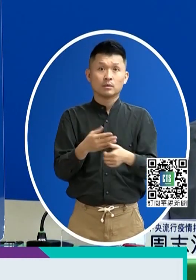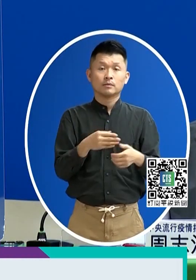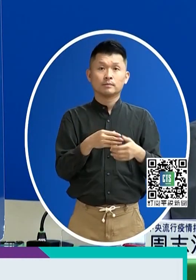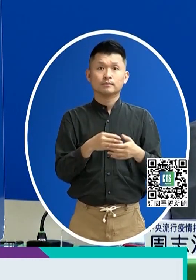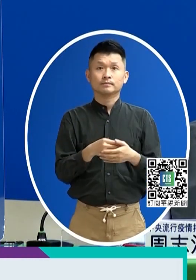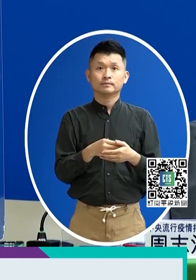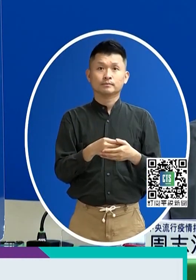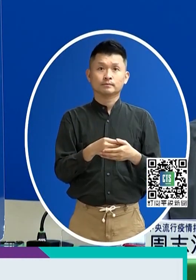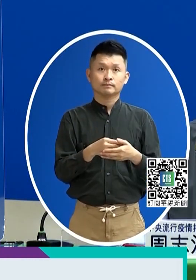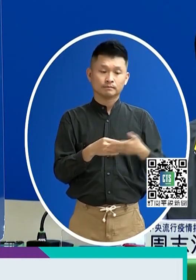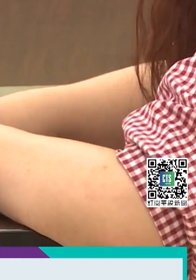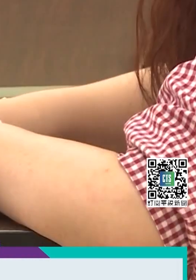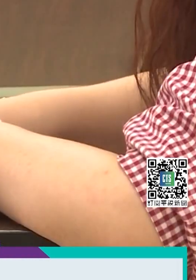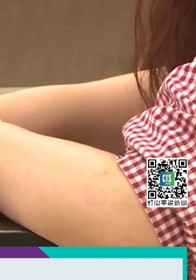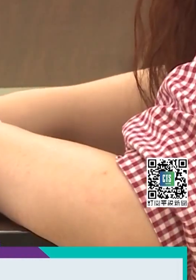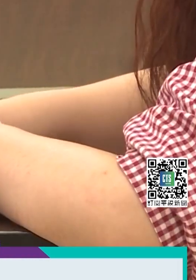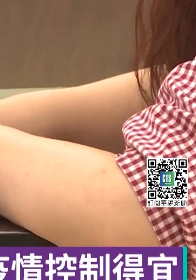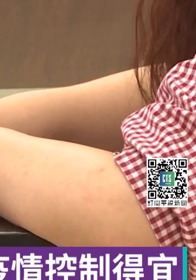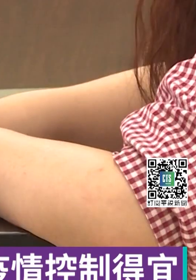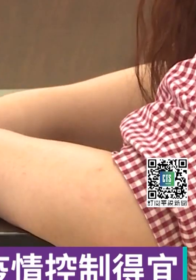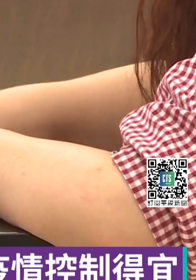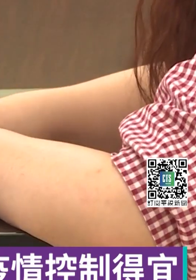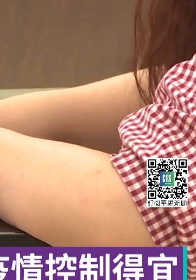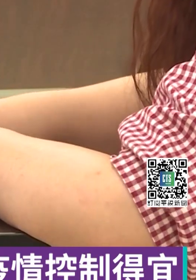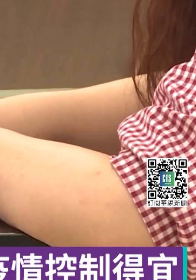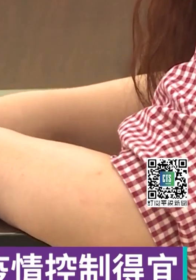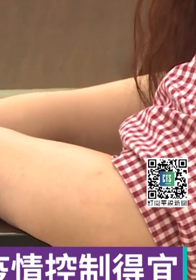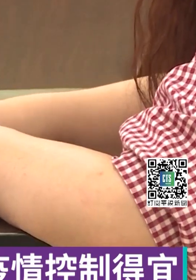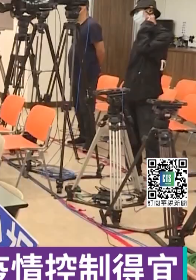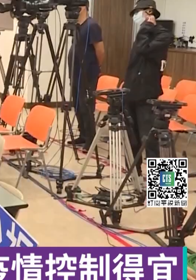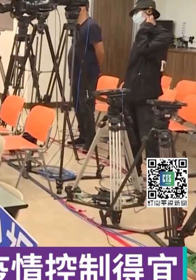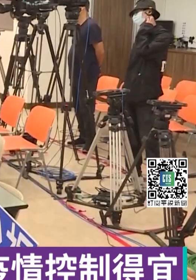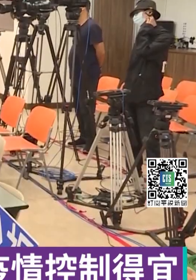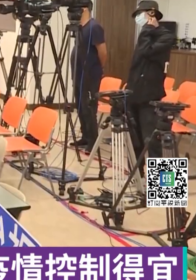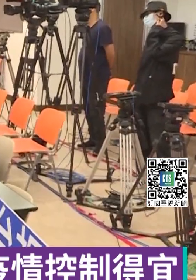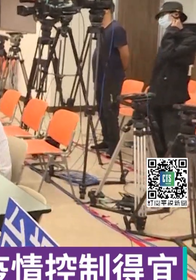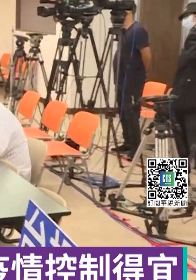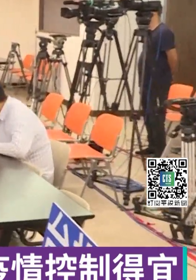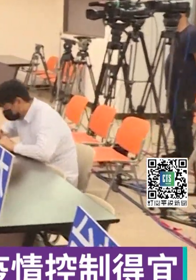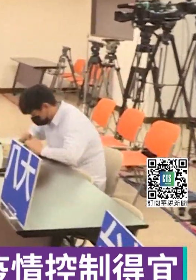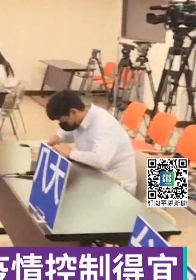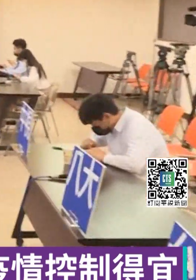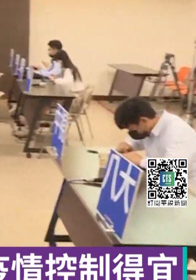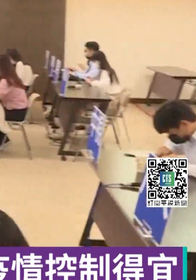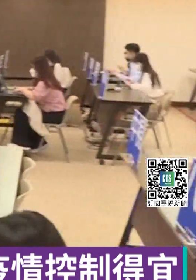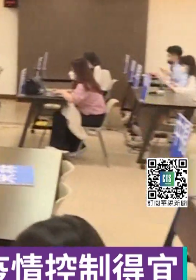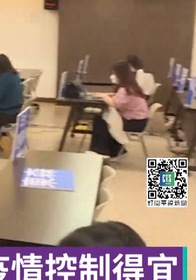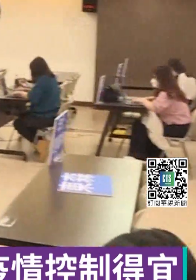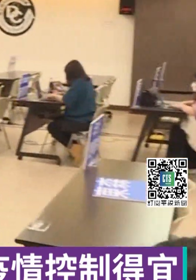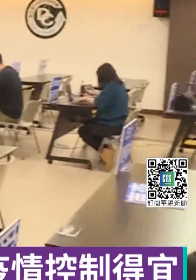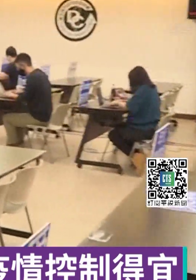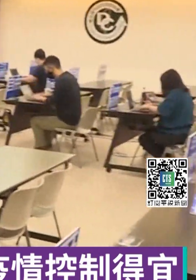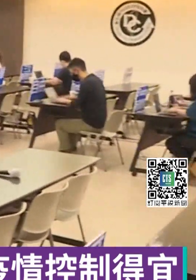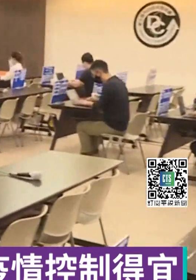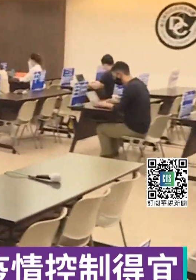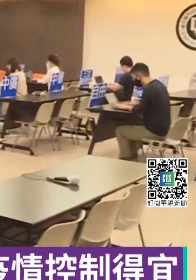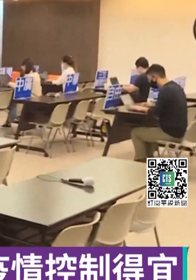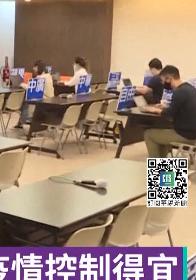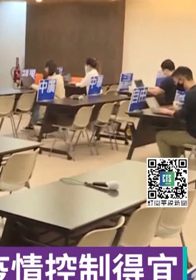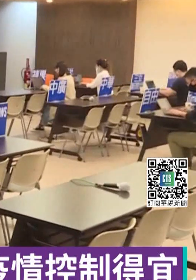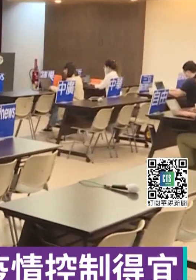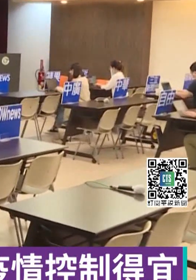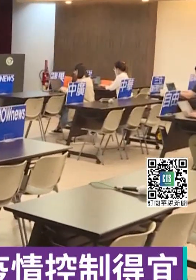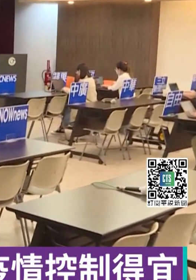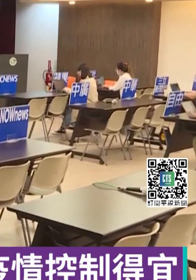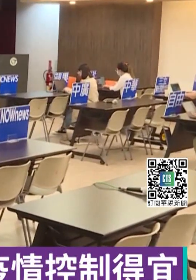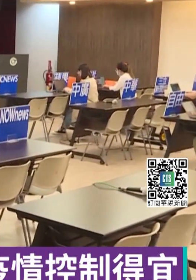个算处置的指南。 儿童重症问题要谨慎处理，而国内疫情发展，指挥官陈时中定调控制得宜，是